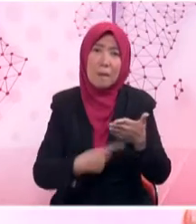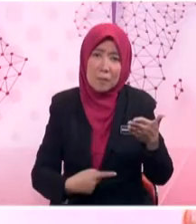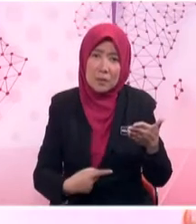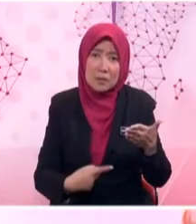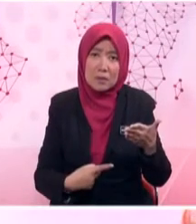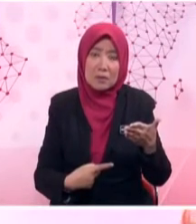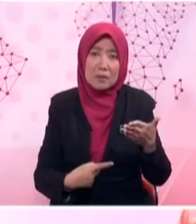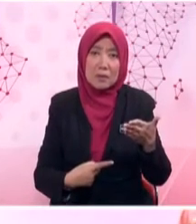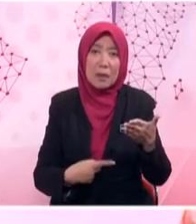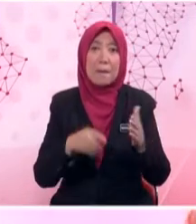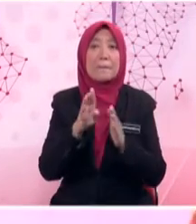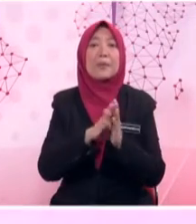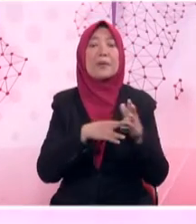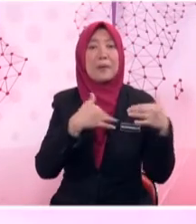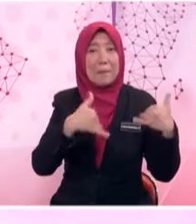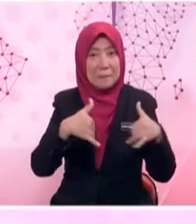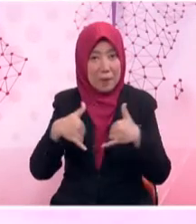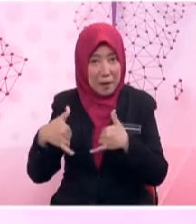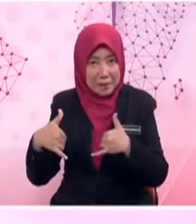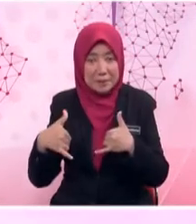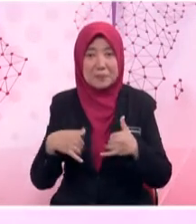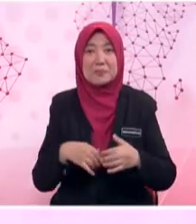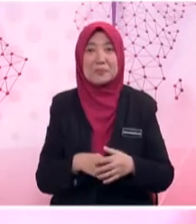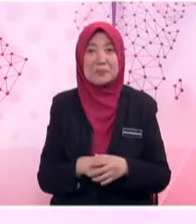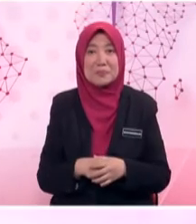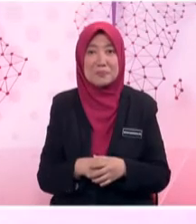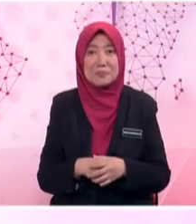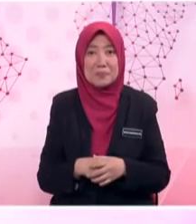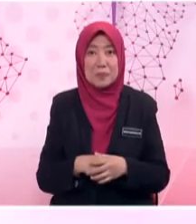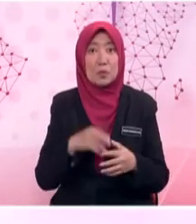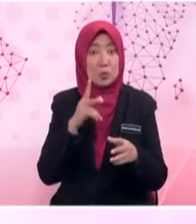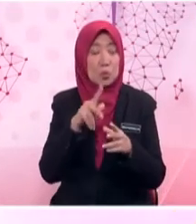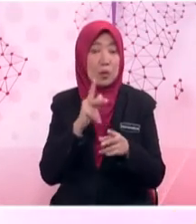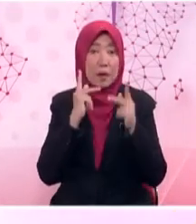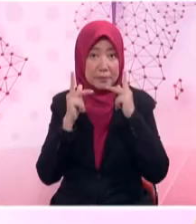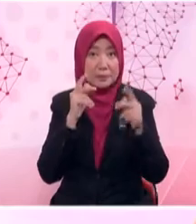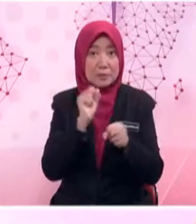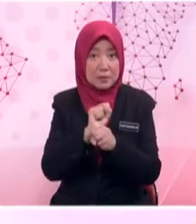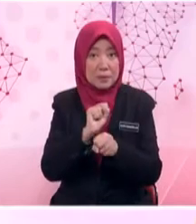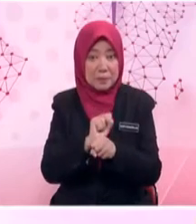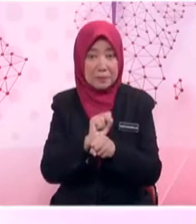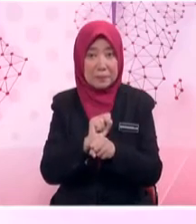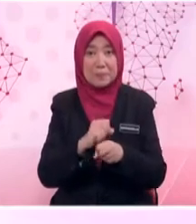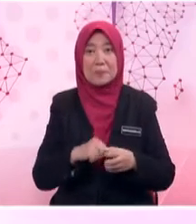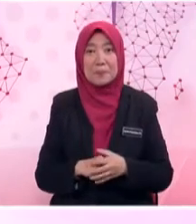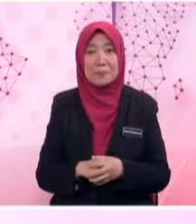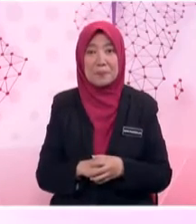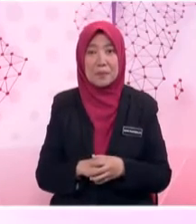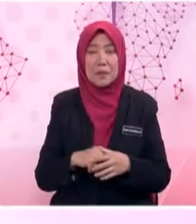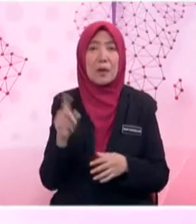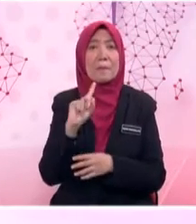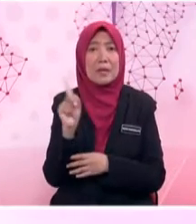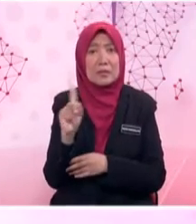agaknya? Bermain. Betul. Bermain. Kata kerja ya. Betul. Bermain. Layang, di